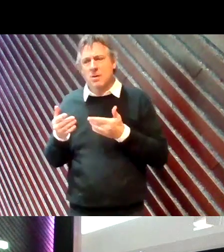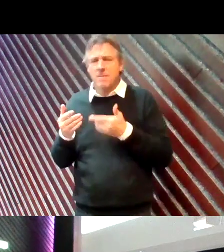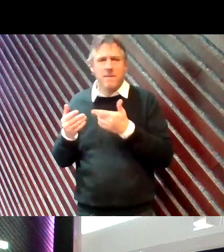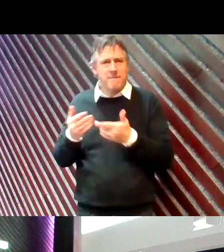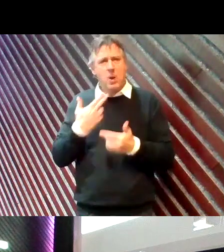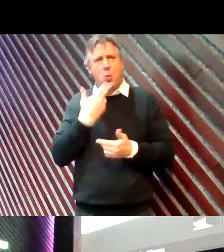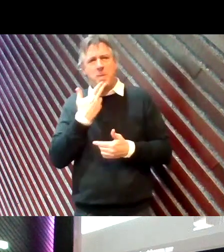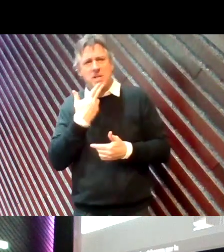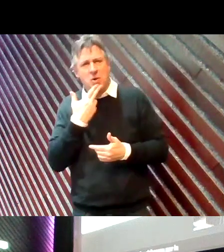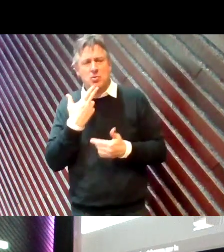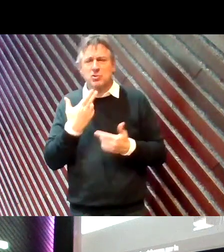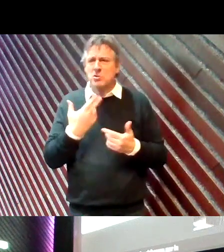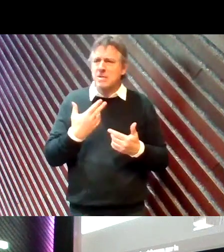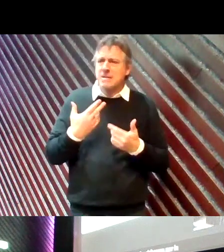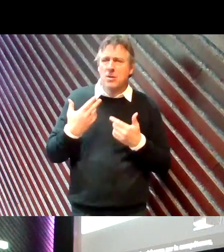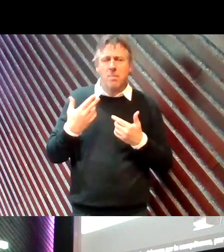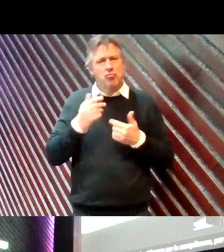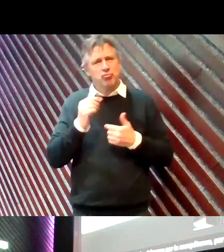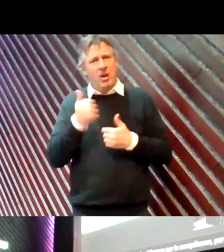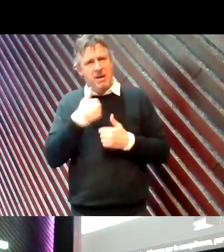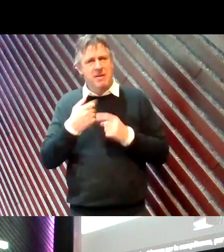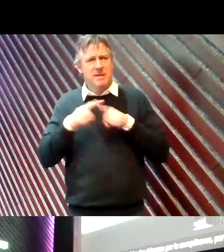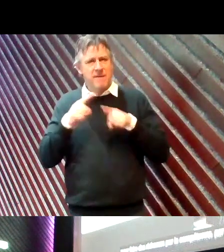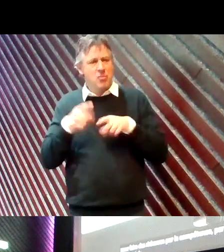la compétence, par le potentiel de chacun, par sa différence.